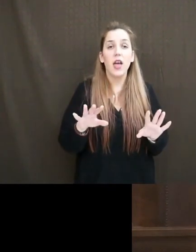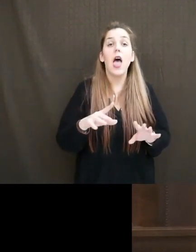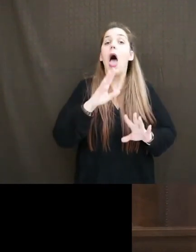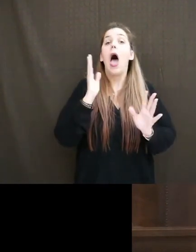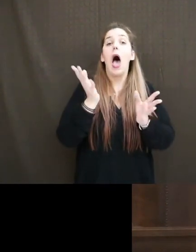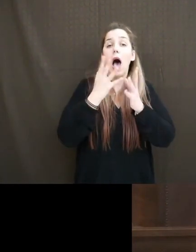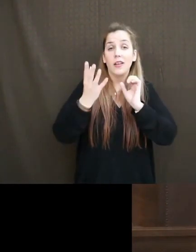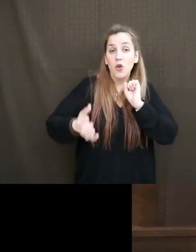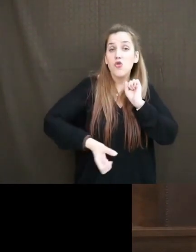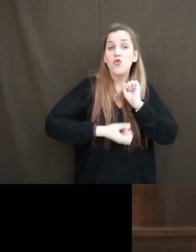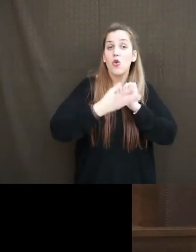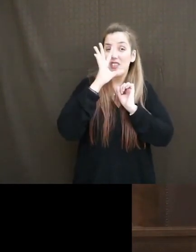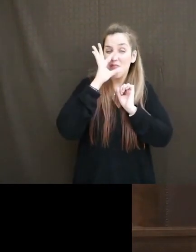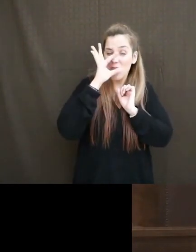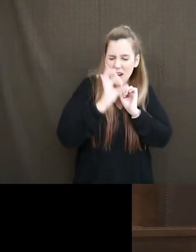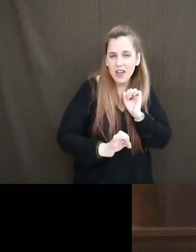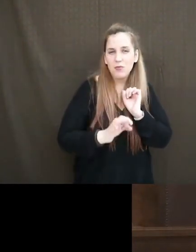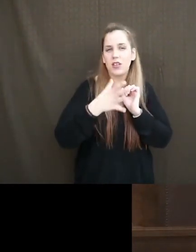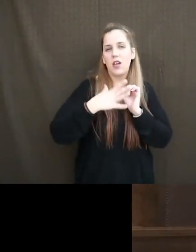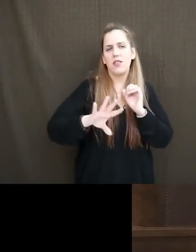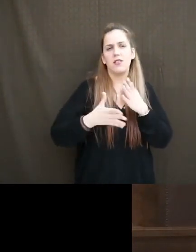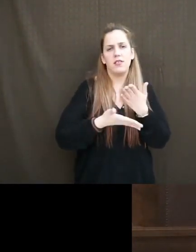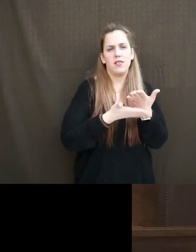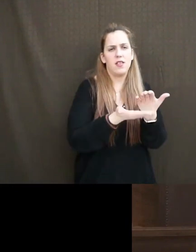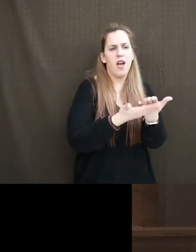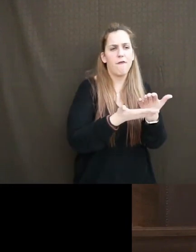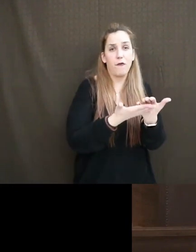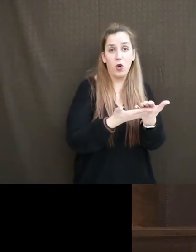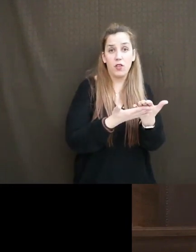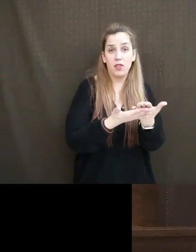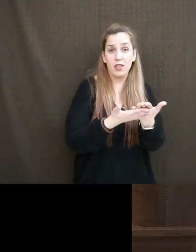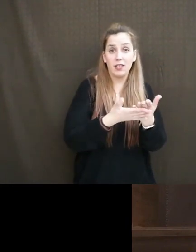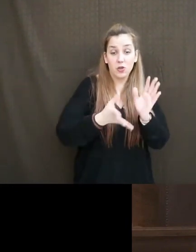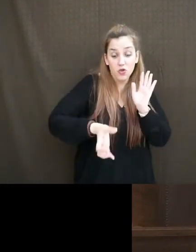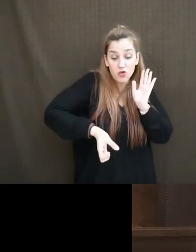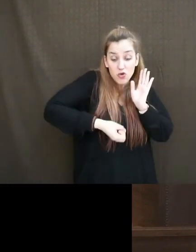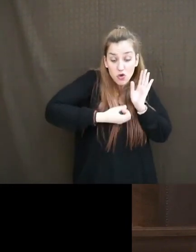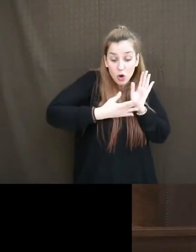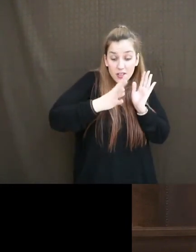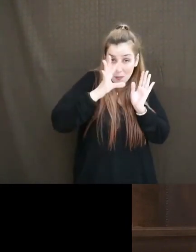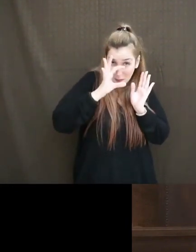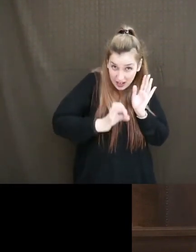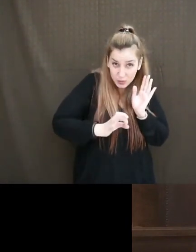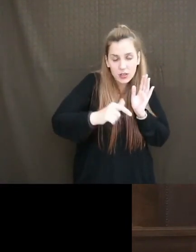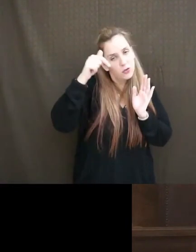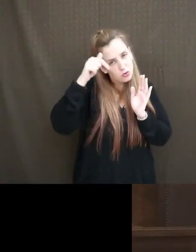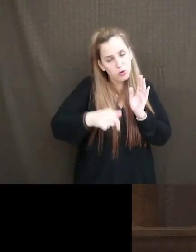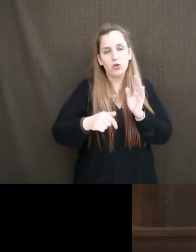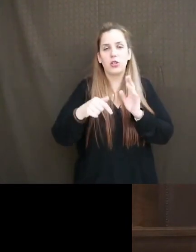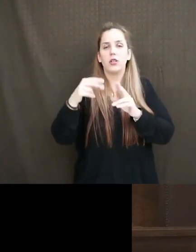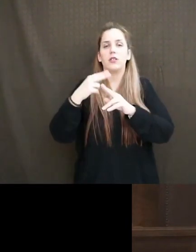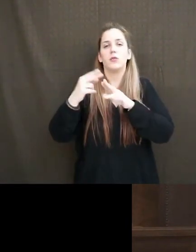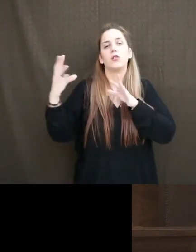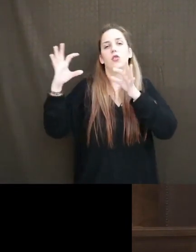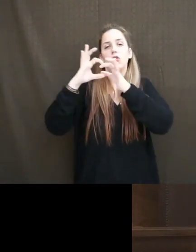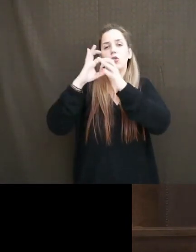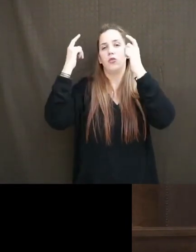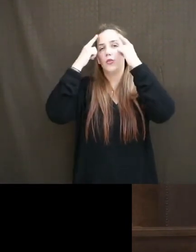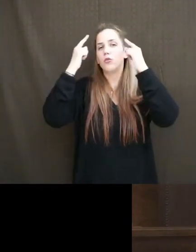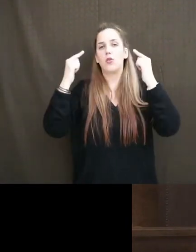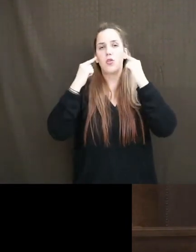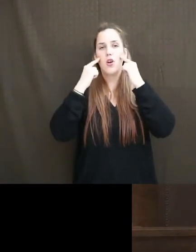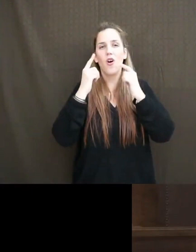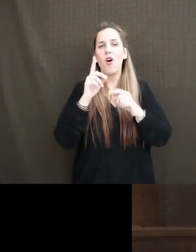τρόπο, δεν λειτουργούμε με το Ευαγγέλιο. Στο κείμενο που έχουμε μπροστά μας, υπάρχουν 4